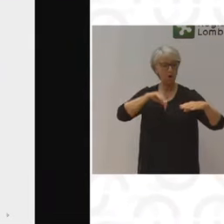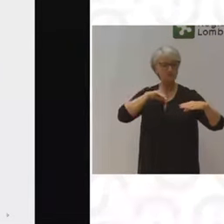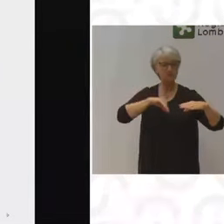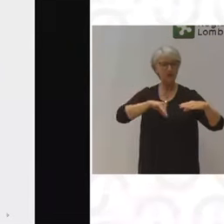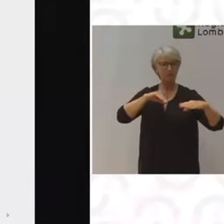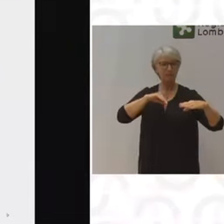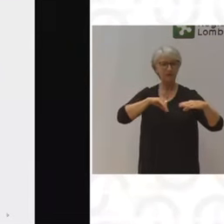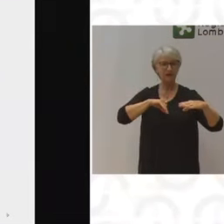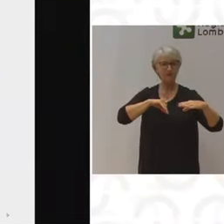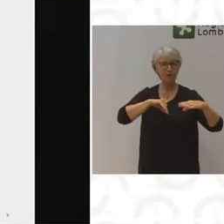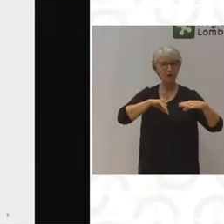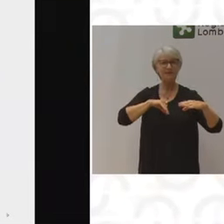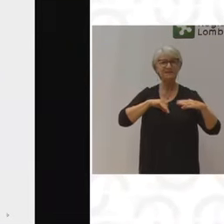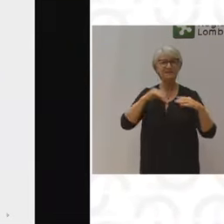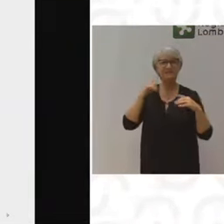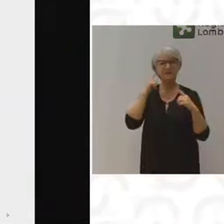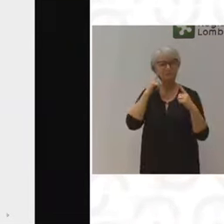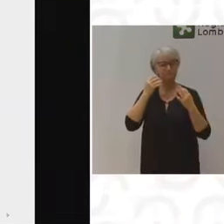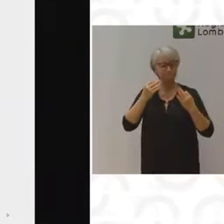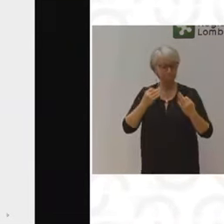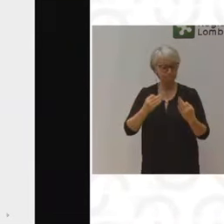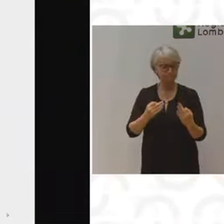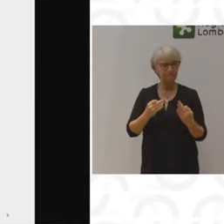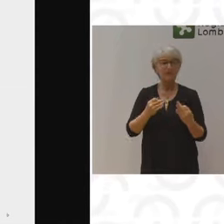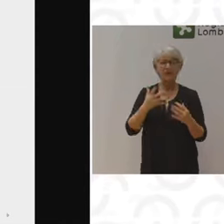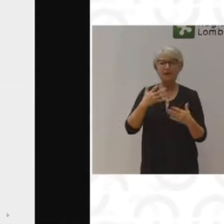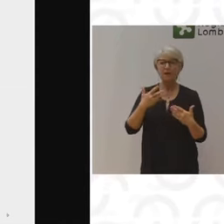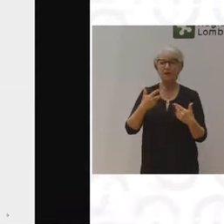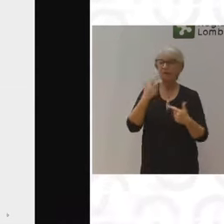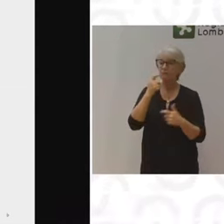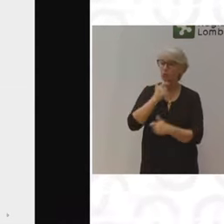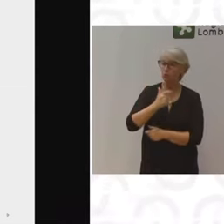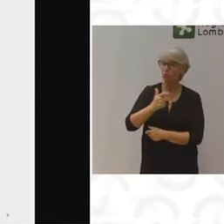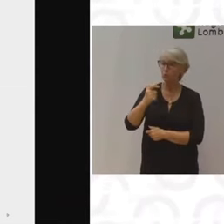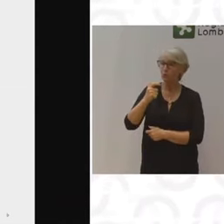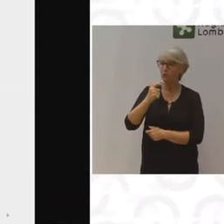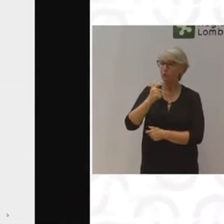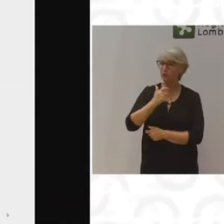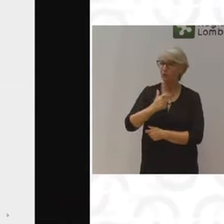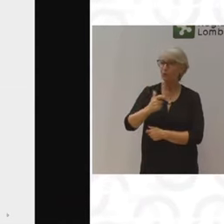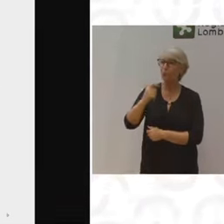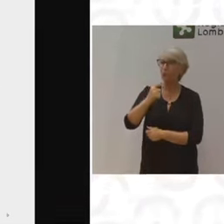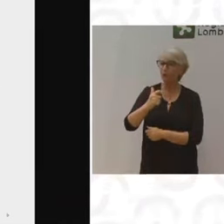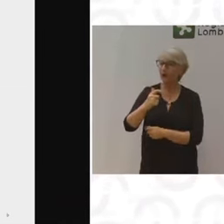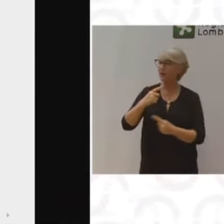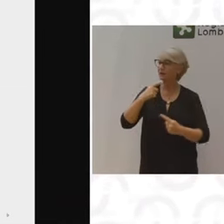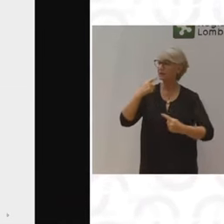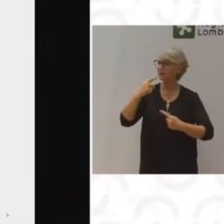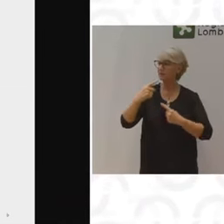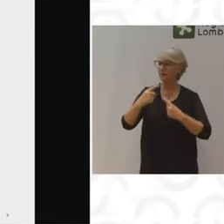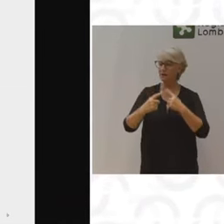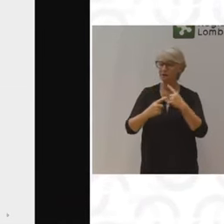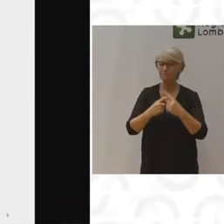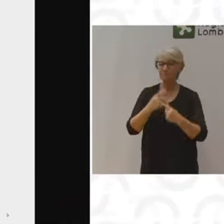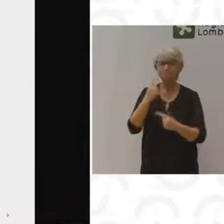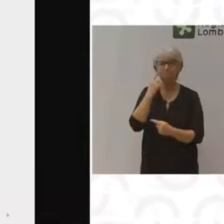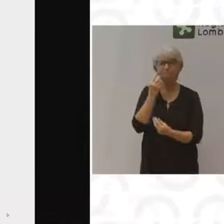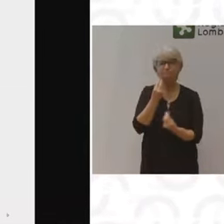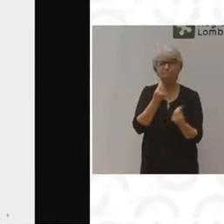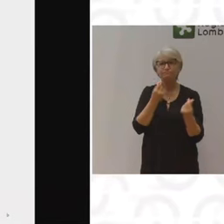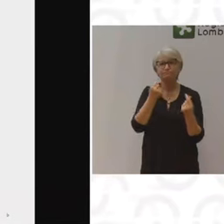venga pianificato con dignità e attivarsi nel durante consente di far assicurare loro gli